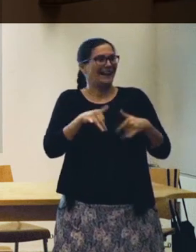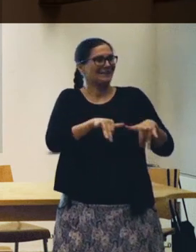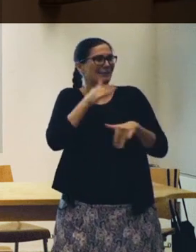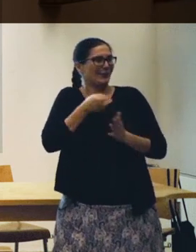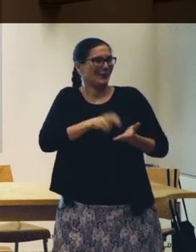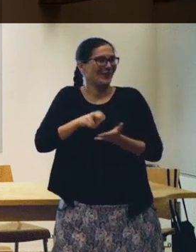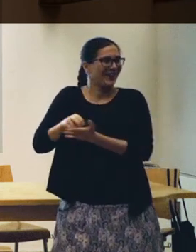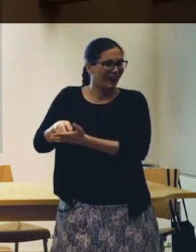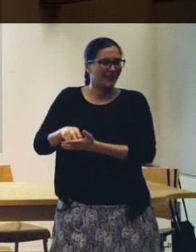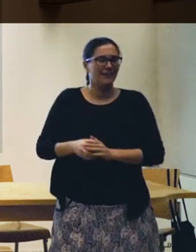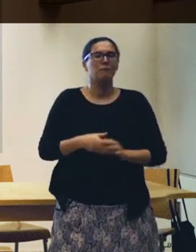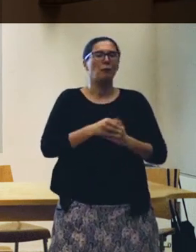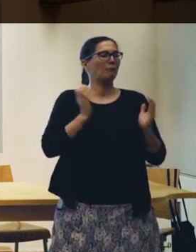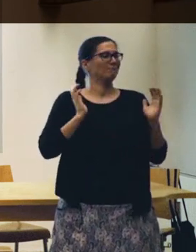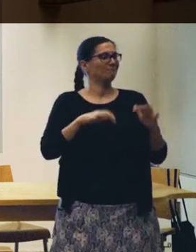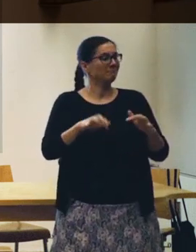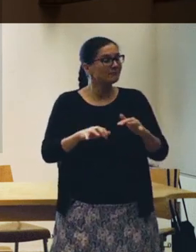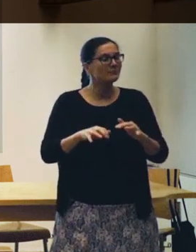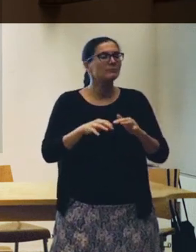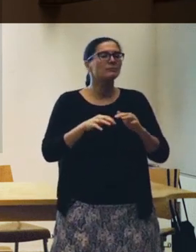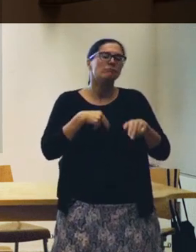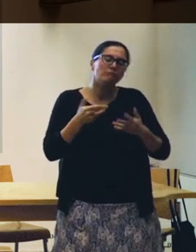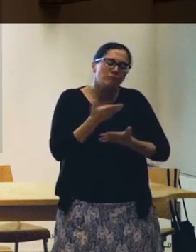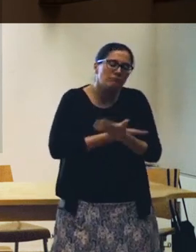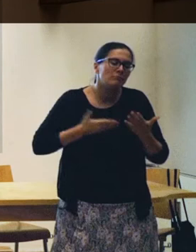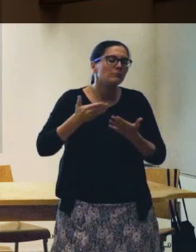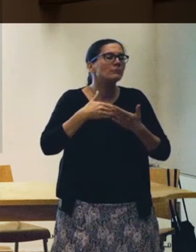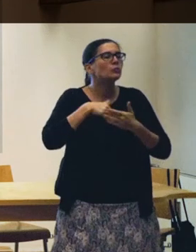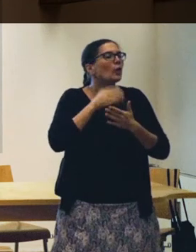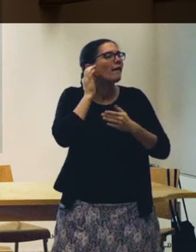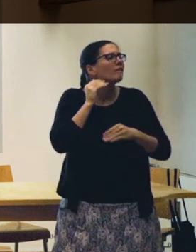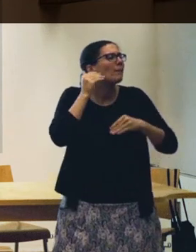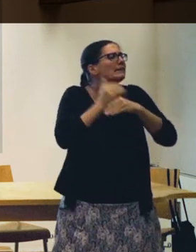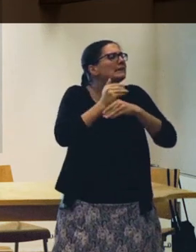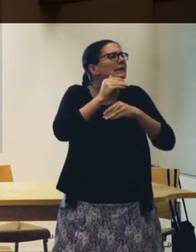prezentují. A společně jsme tedy řešili, co to je feministická instituce.